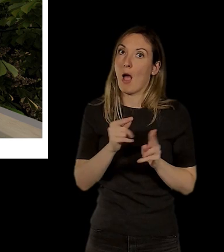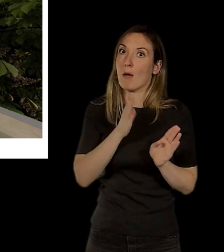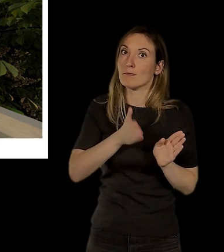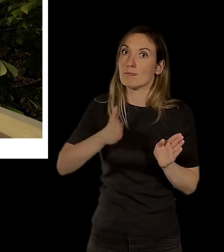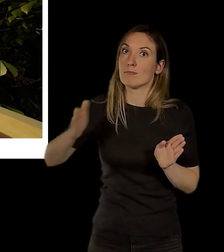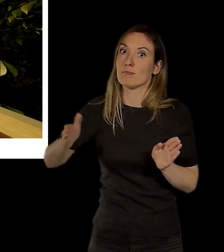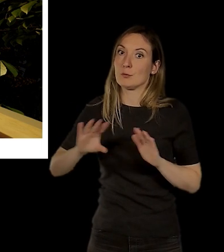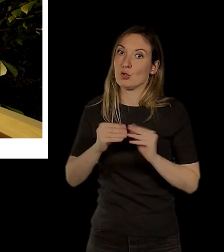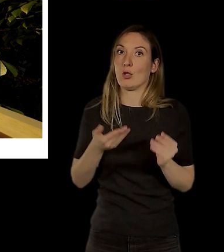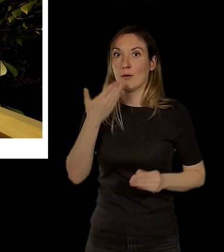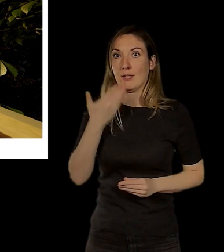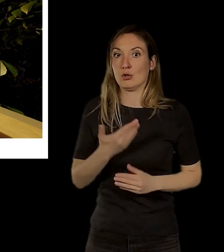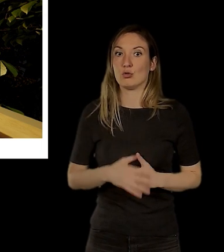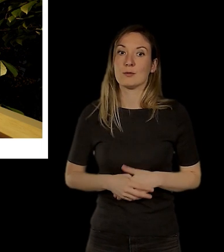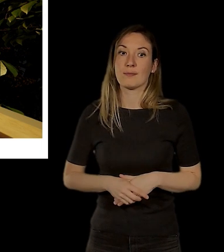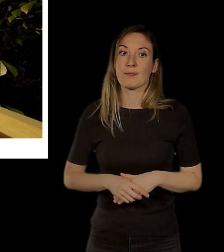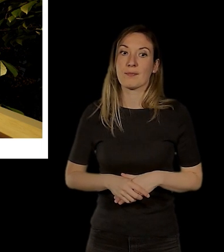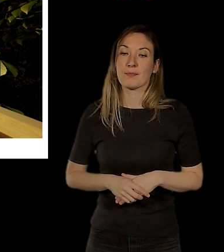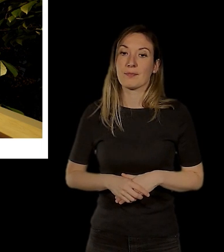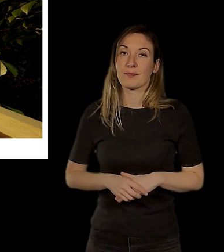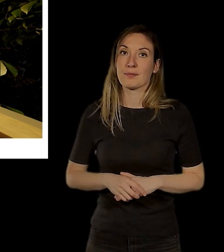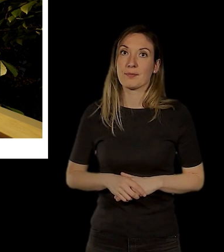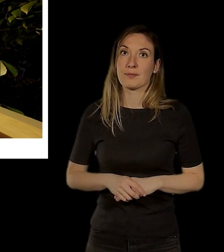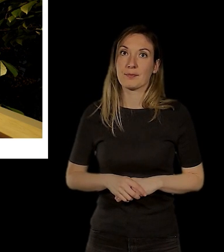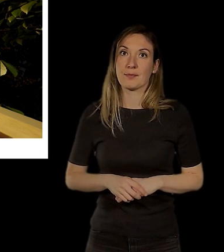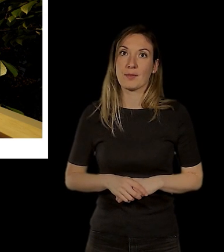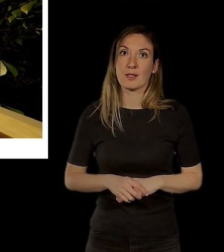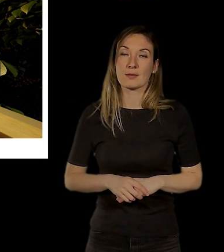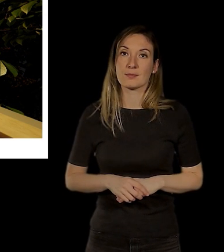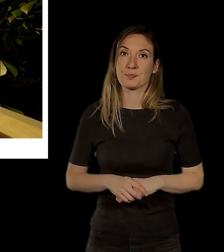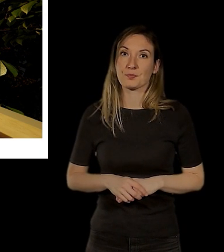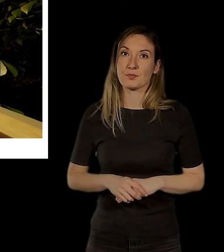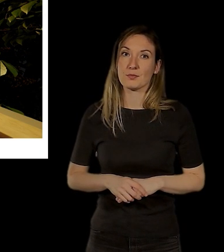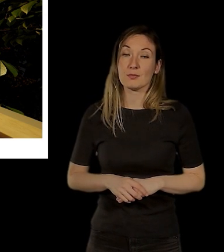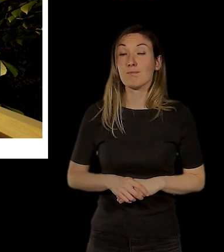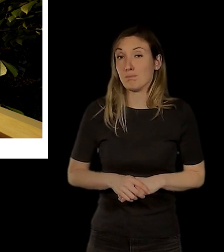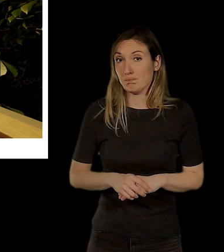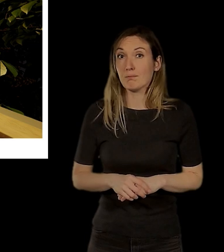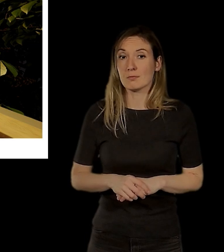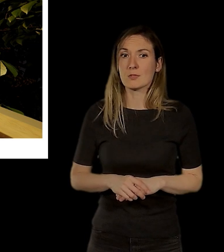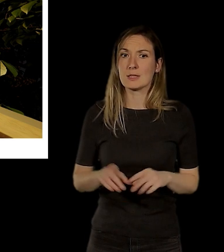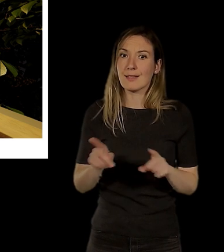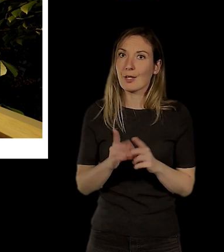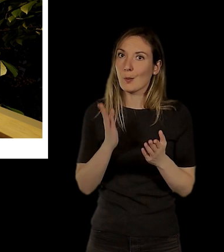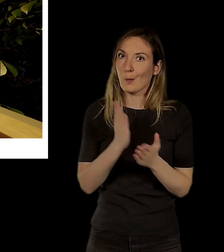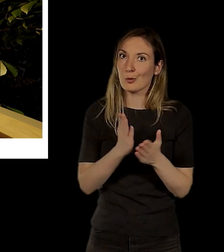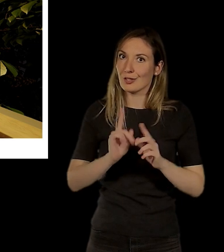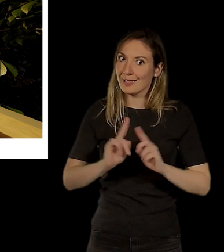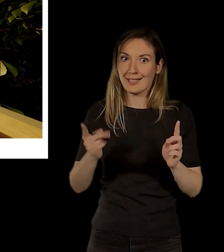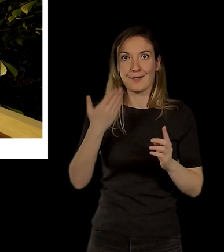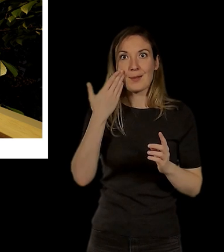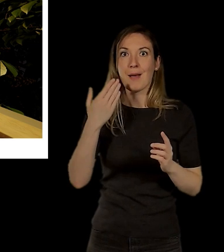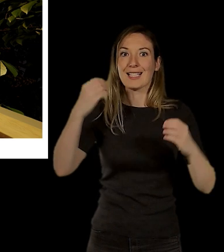další budoucnosti a taky úplně jinou atmosféru, která jiné